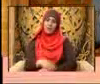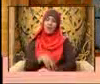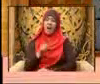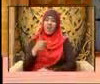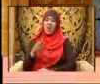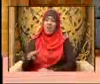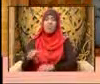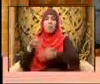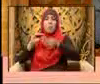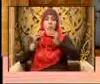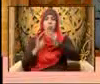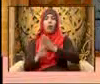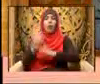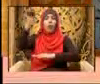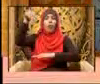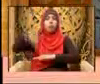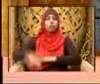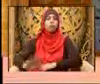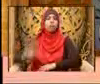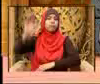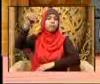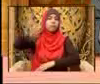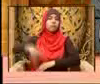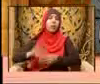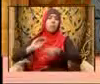تعثروا